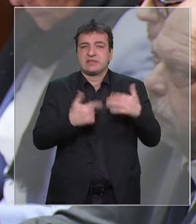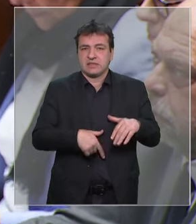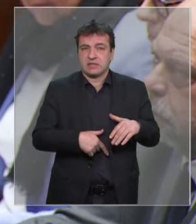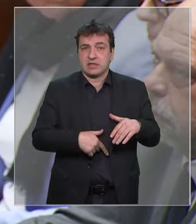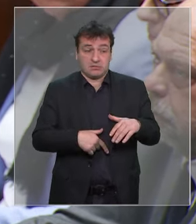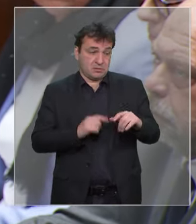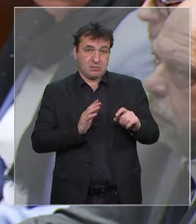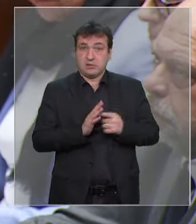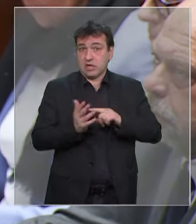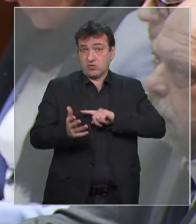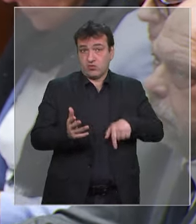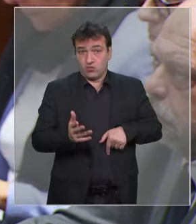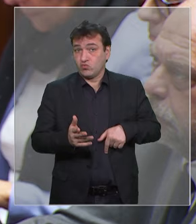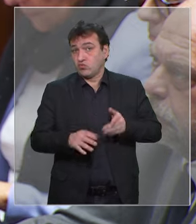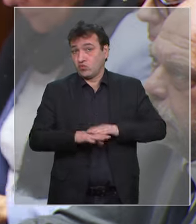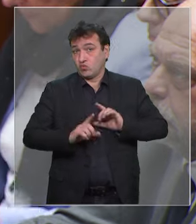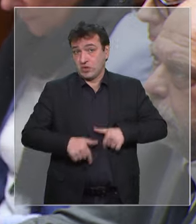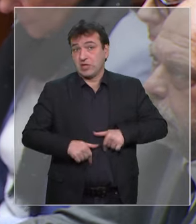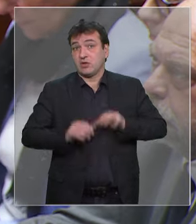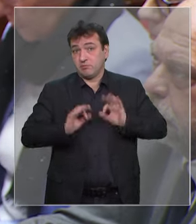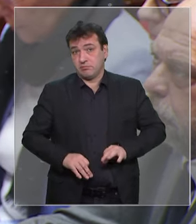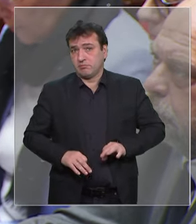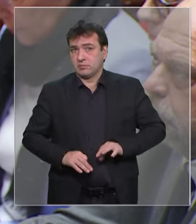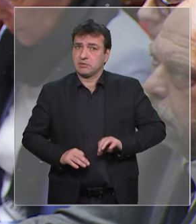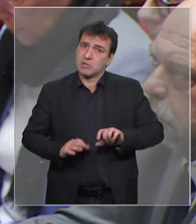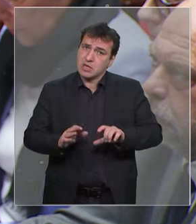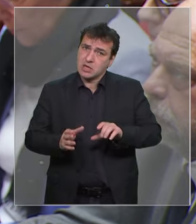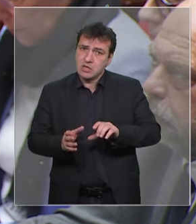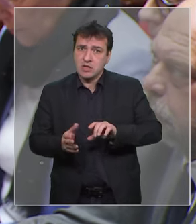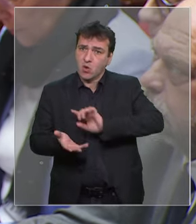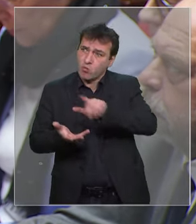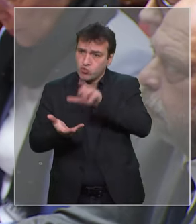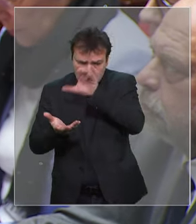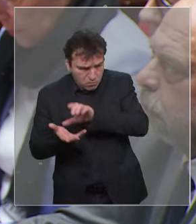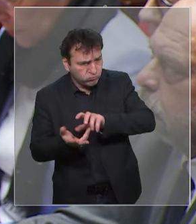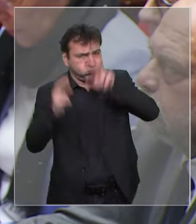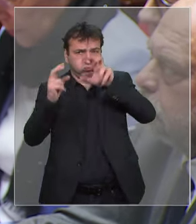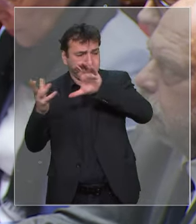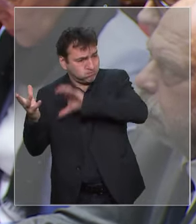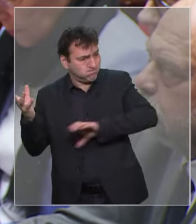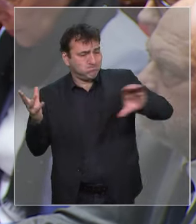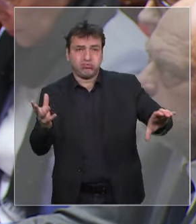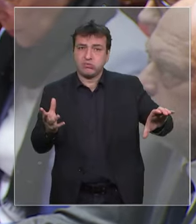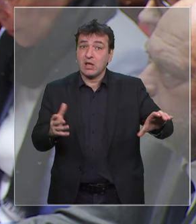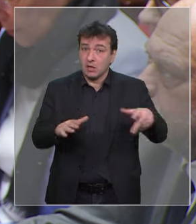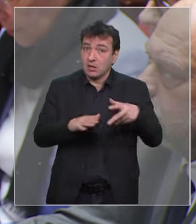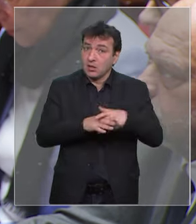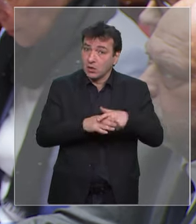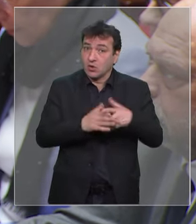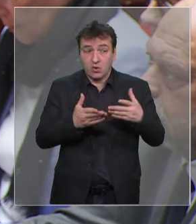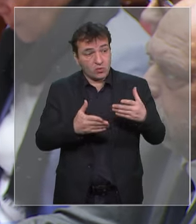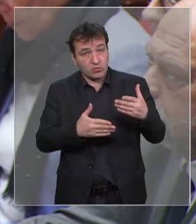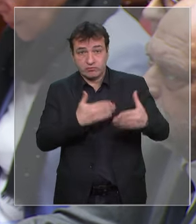primaire. Et nous voyons que le réinvestissement massif sur l'école primaire de cette majorité depuis 2017 commence à porter ses fruits. Vous avez parlé